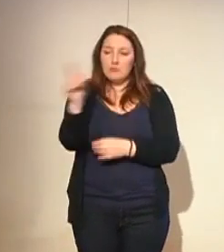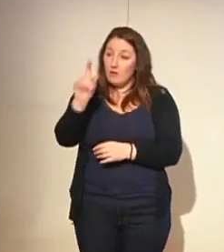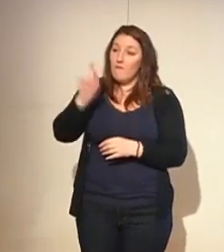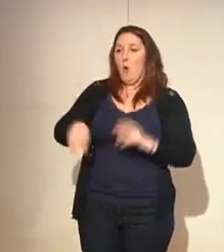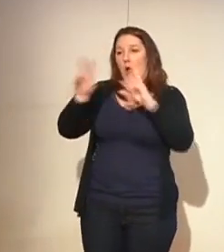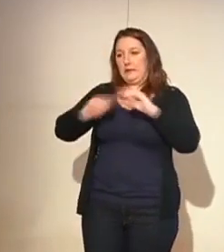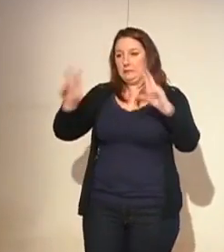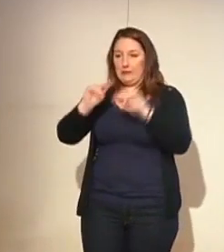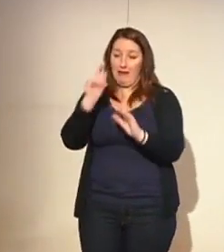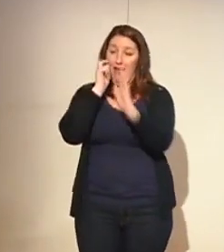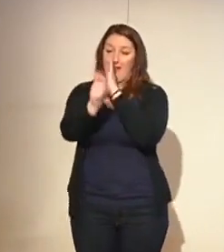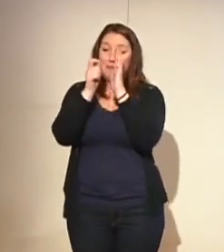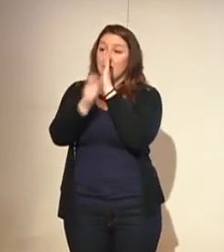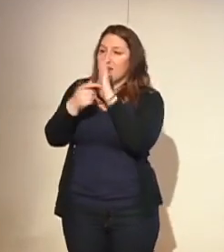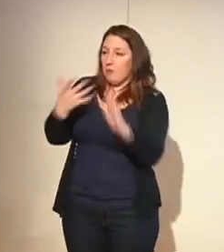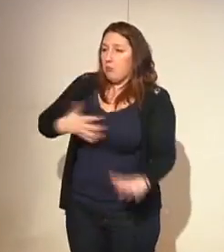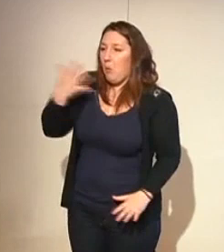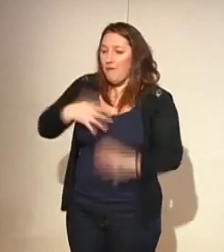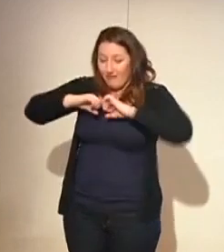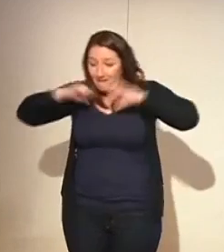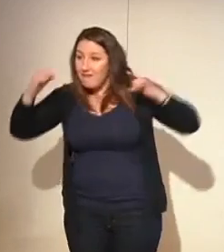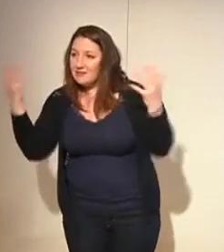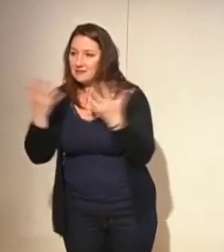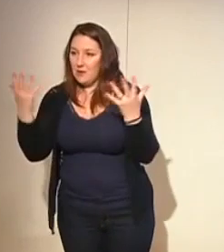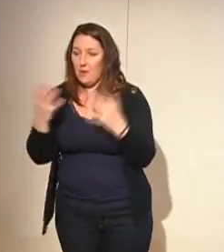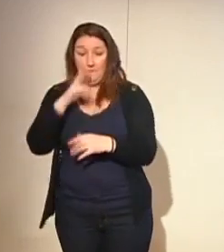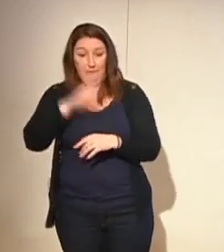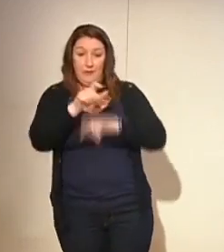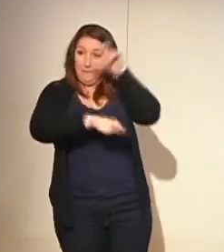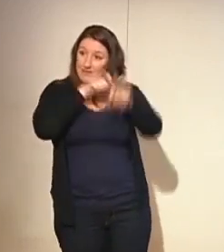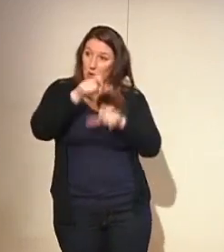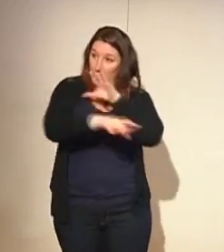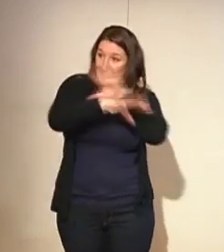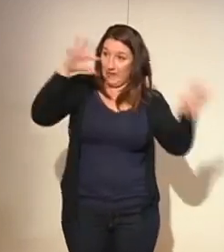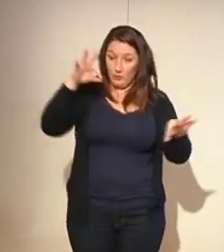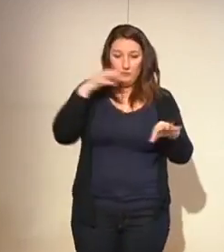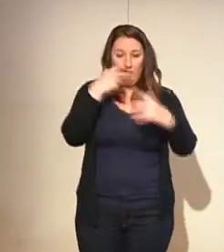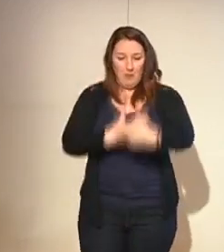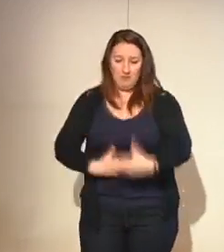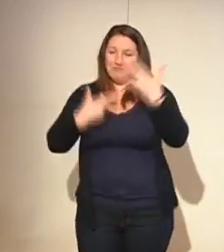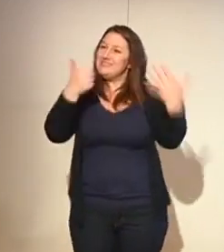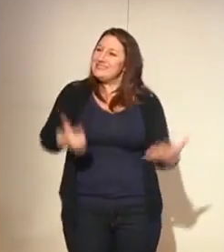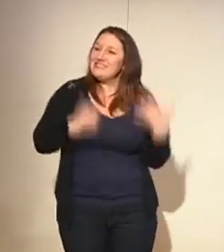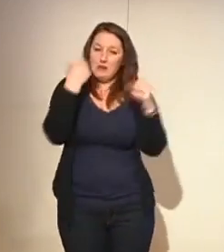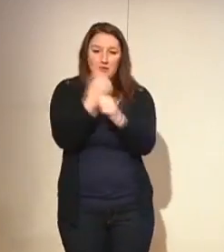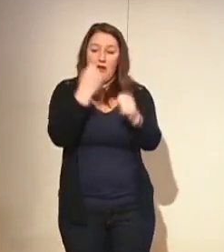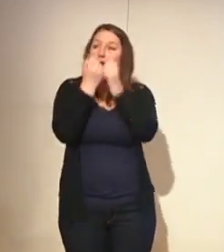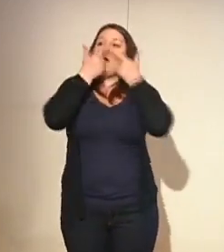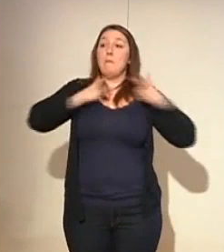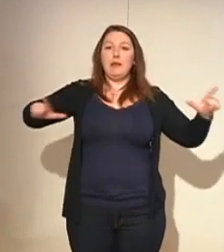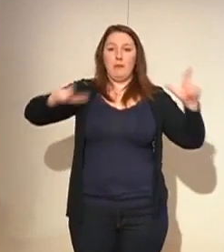exactement il s'agit en effet de garantir aux élus les conditions de leur mandat et aux